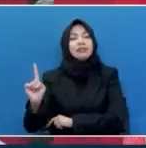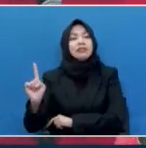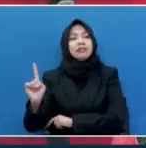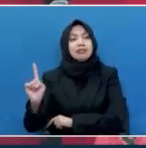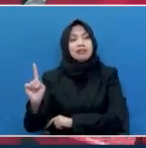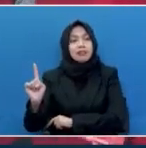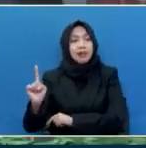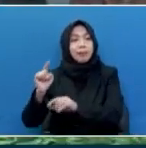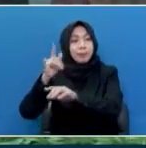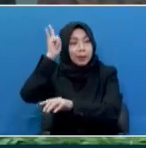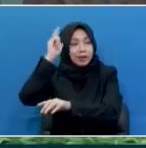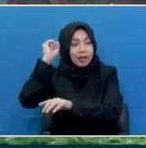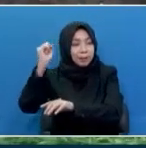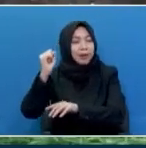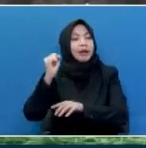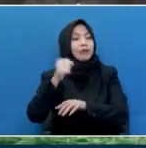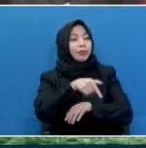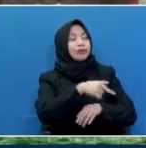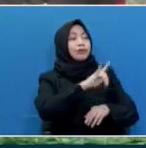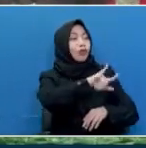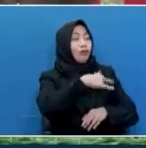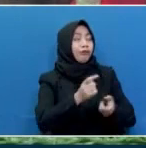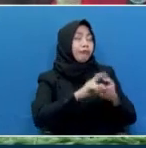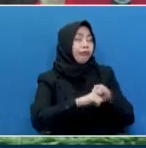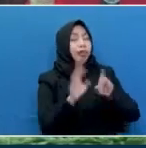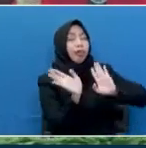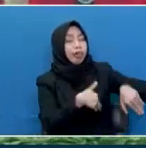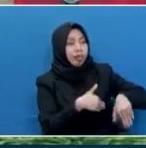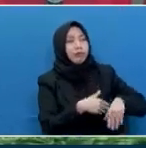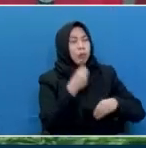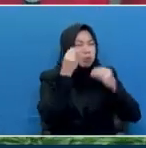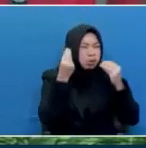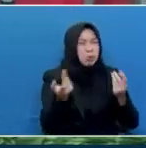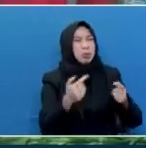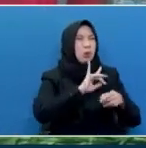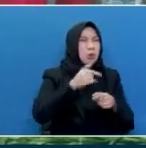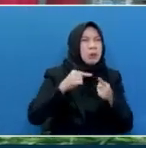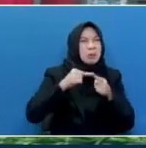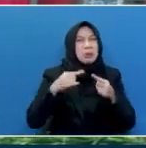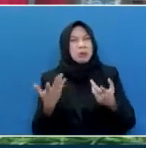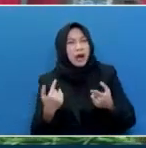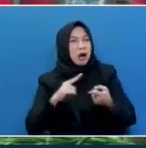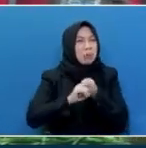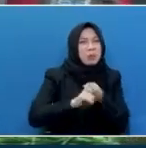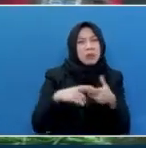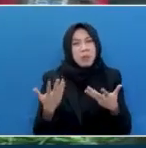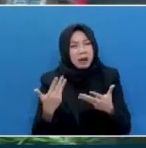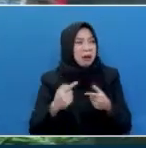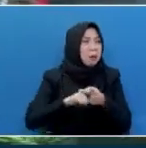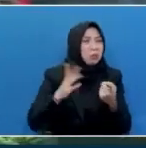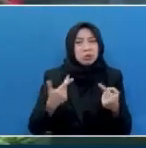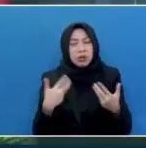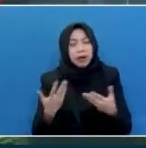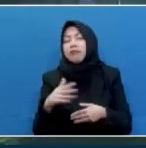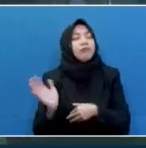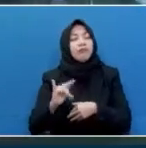tidak perlu dekat Ee tidak perlu pus ambil pusing dengan kedekatan dengan elit politik dan serta kekuasaan itu seperti diutarakan